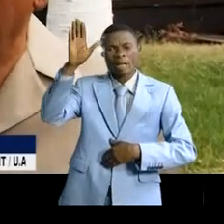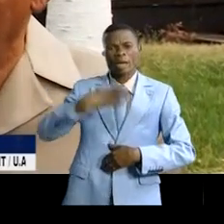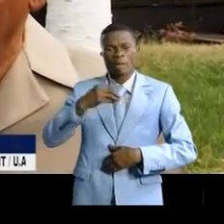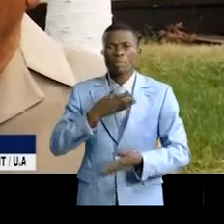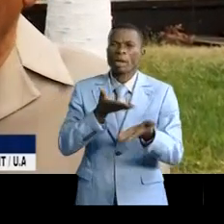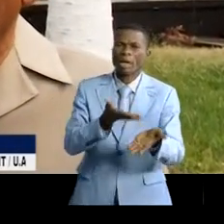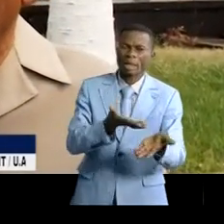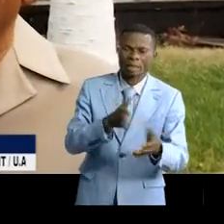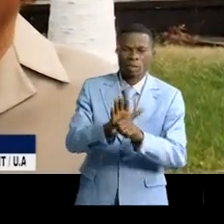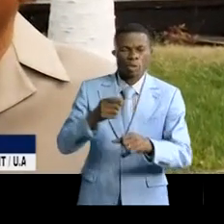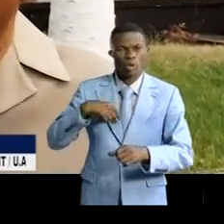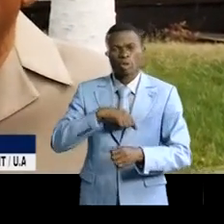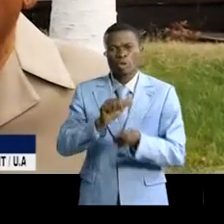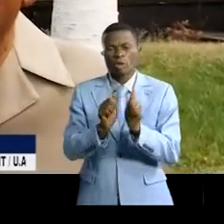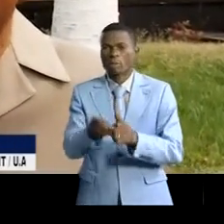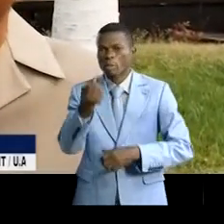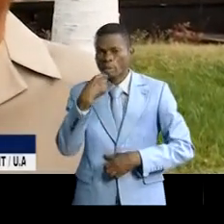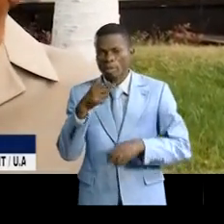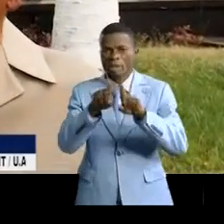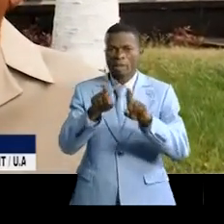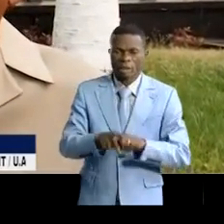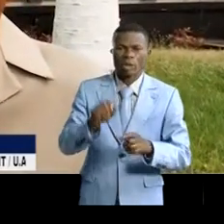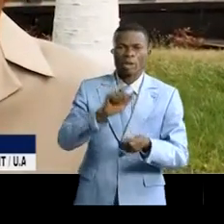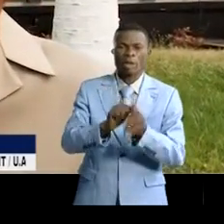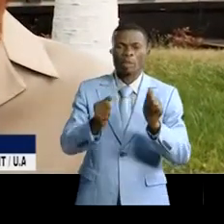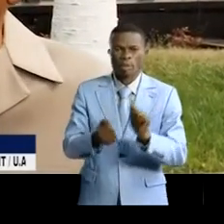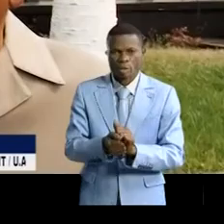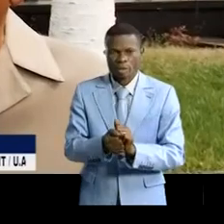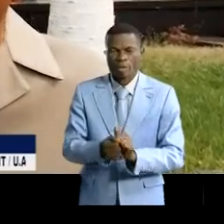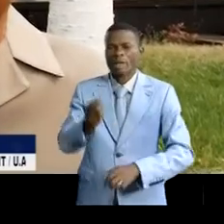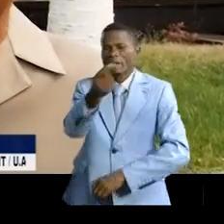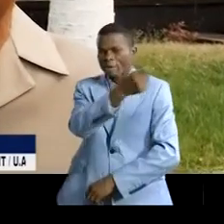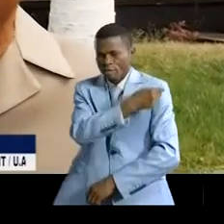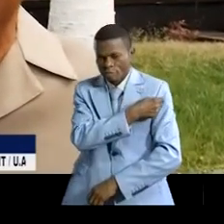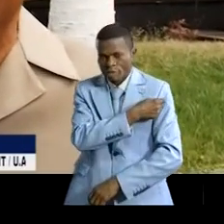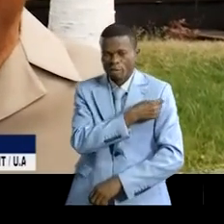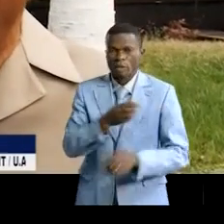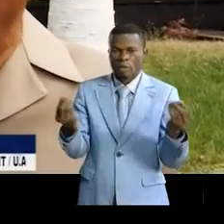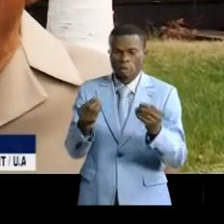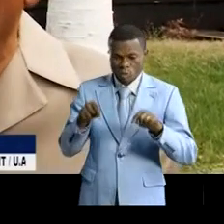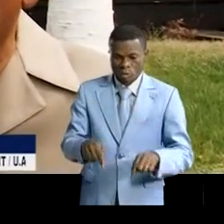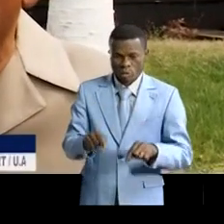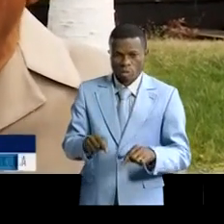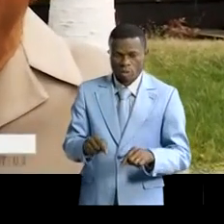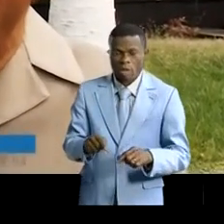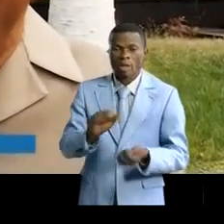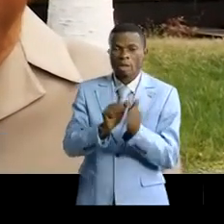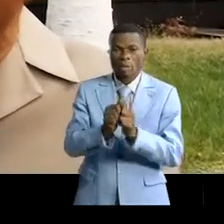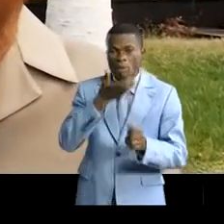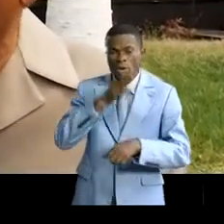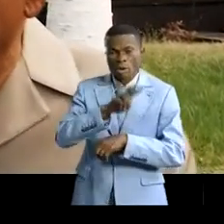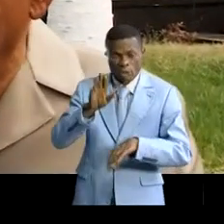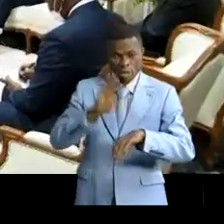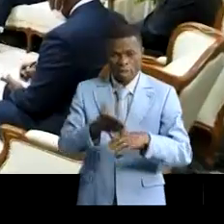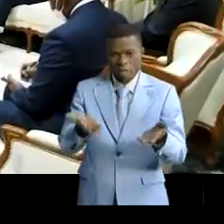de médicaments, en matière bien sûr de vaccins. Nous sommes aujourd'hui frappés par la COVID,